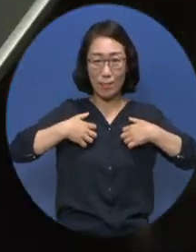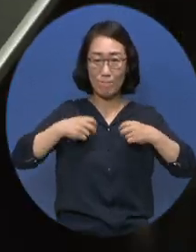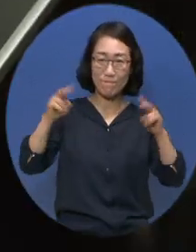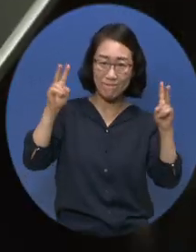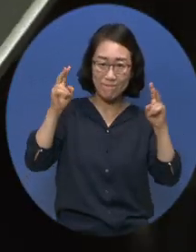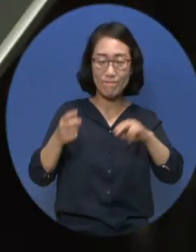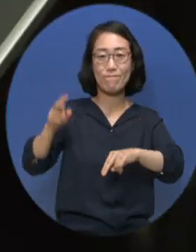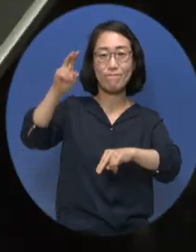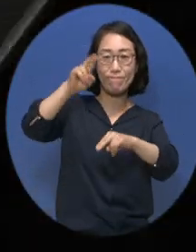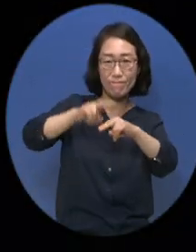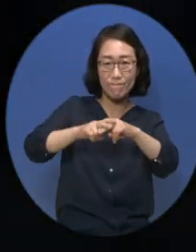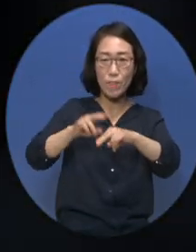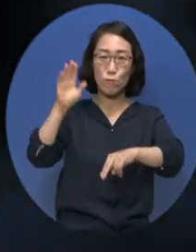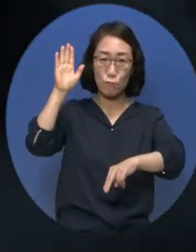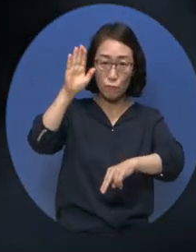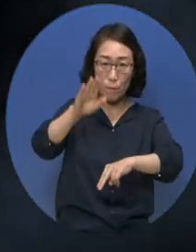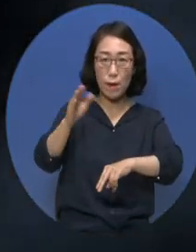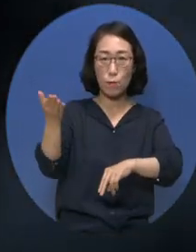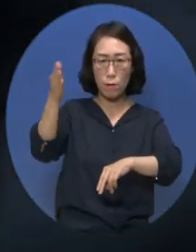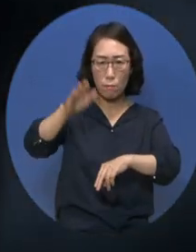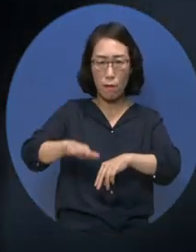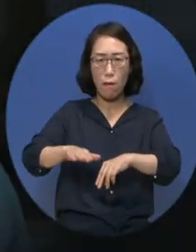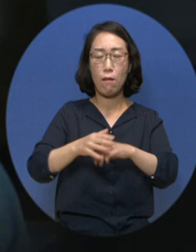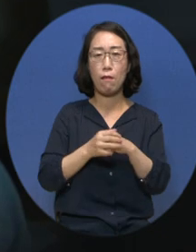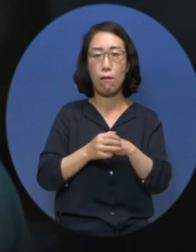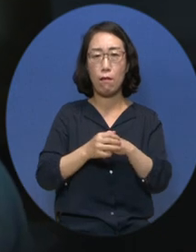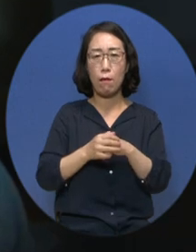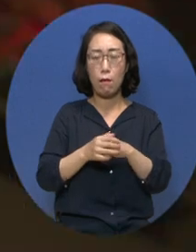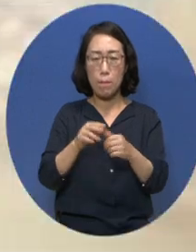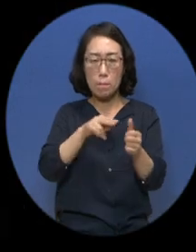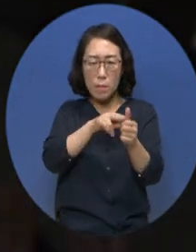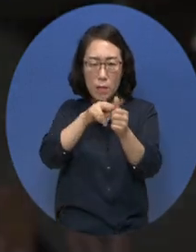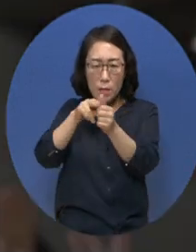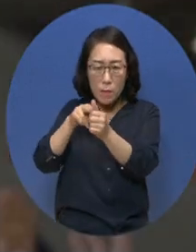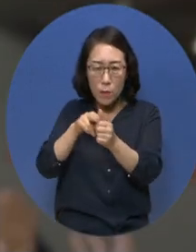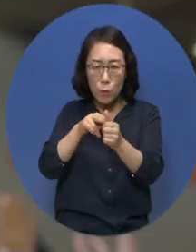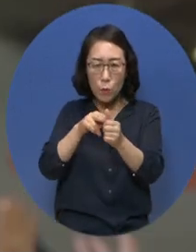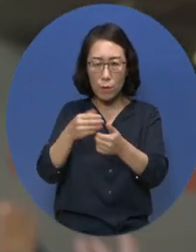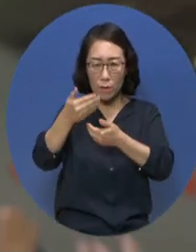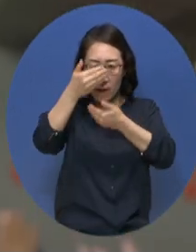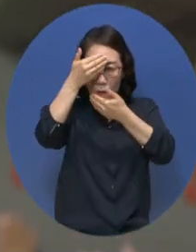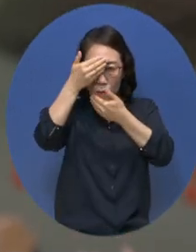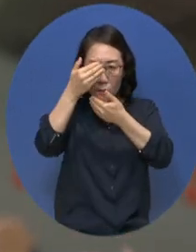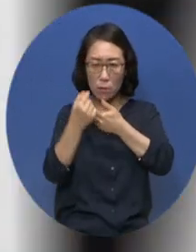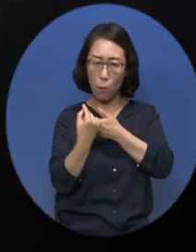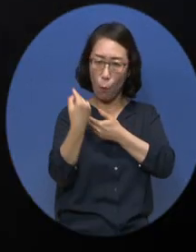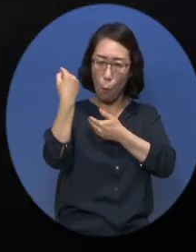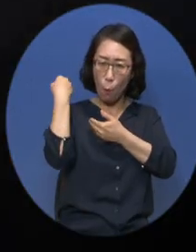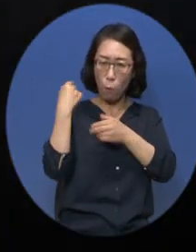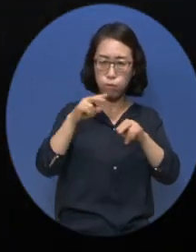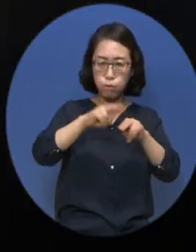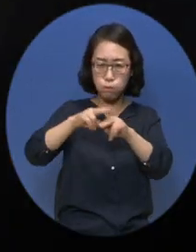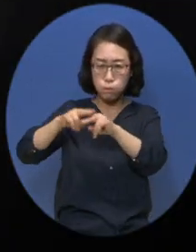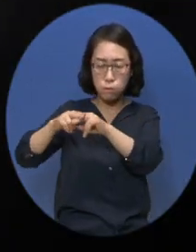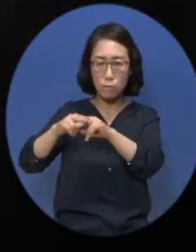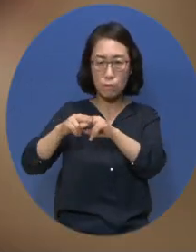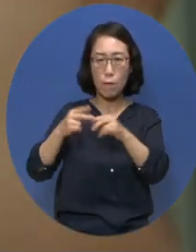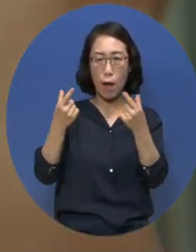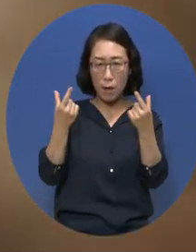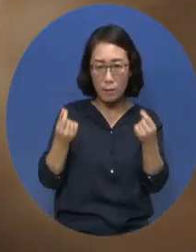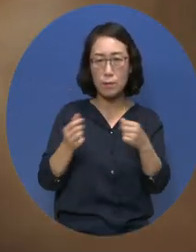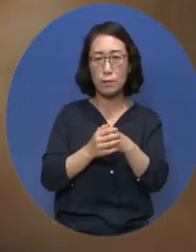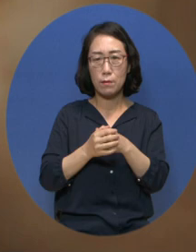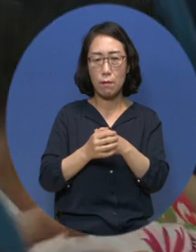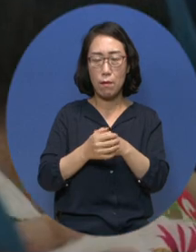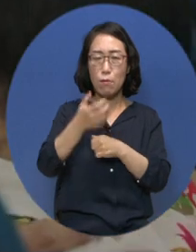오르게 되는데요. 하지만 비밀 요원을 쫓는 테러리스트들도 같은 비행기에 오르고